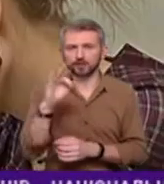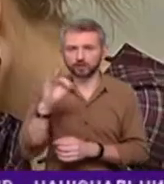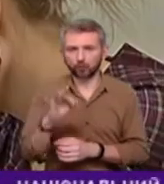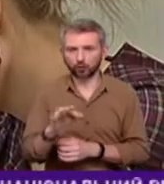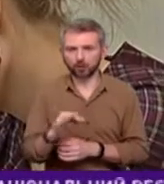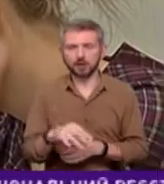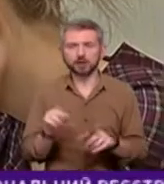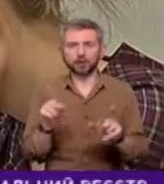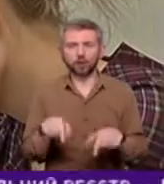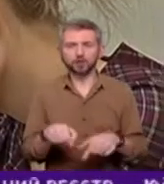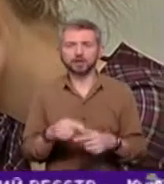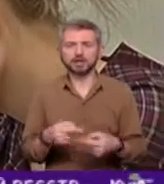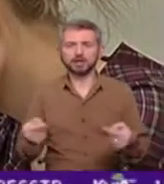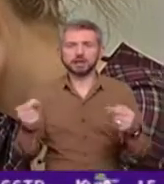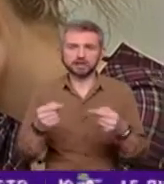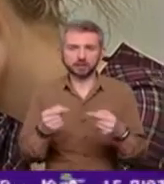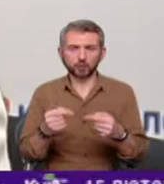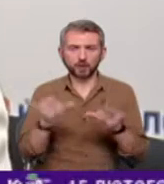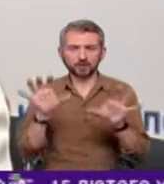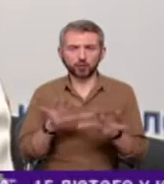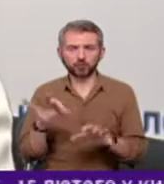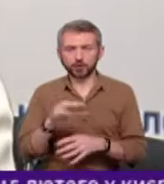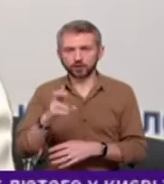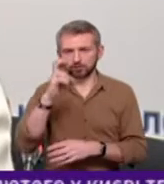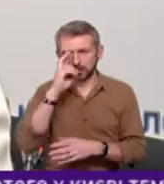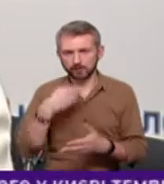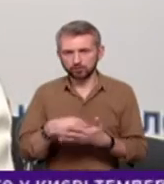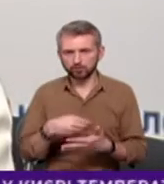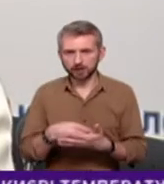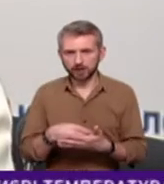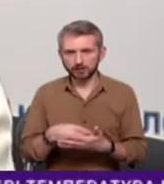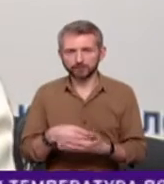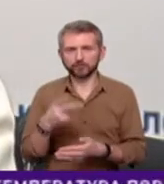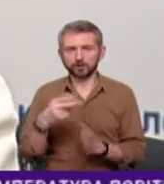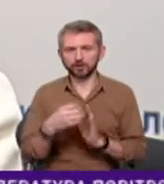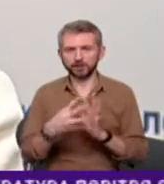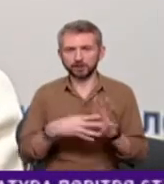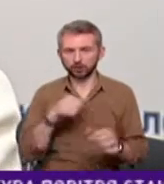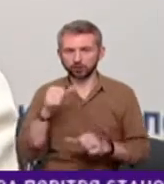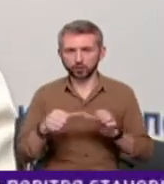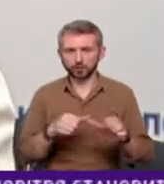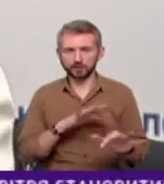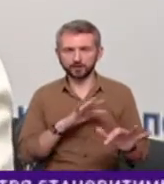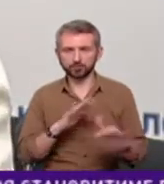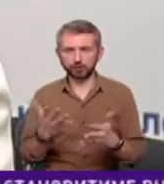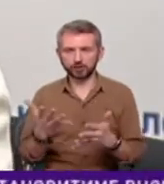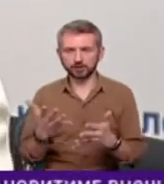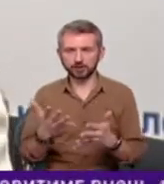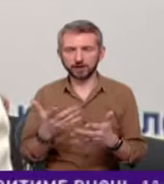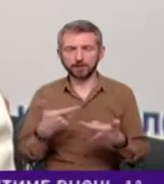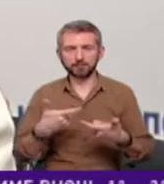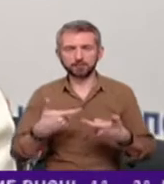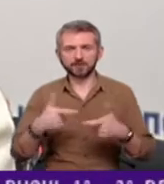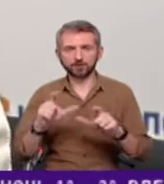131%. Також, згідно закону про державний бюджет, в 2019 році відбулося